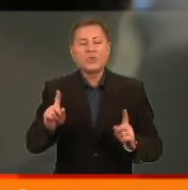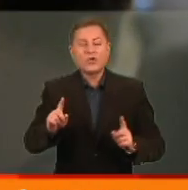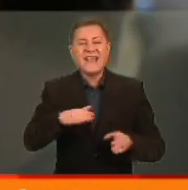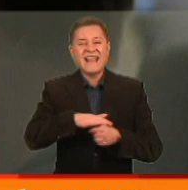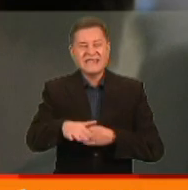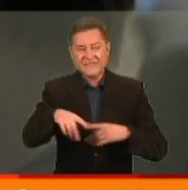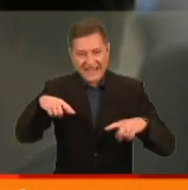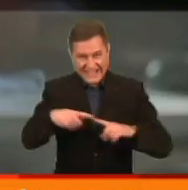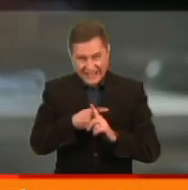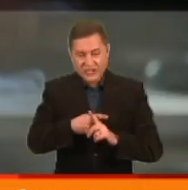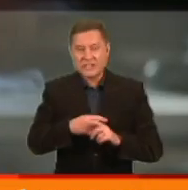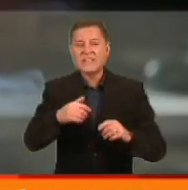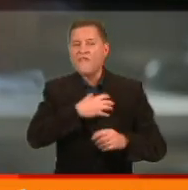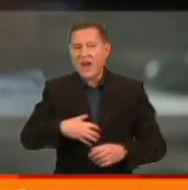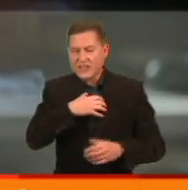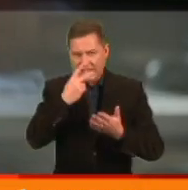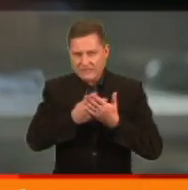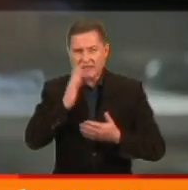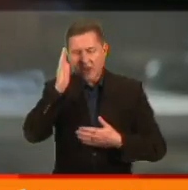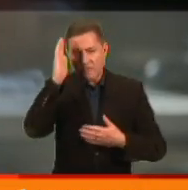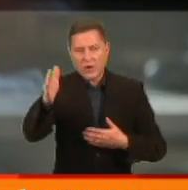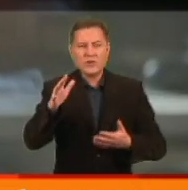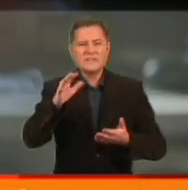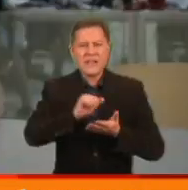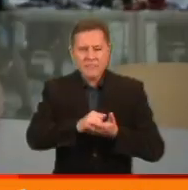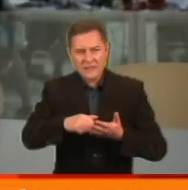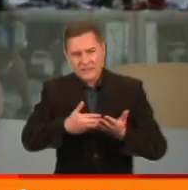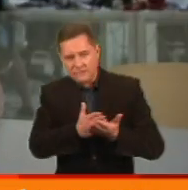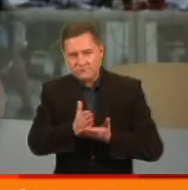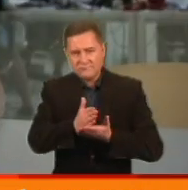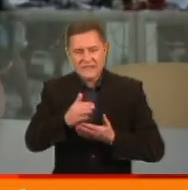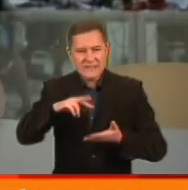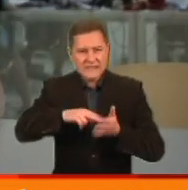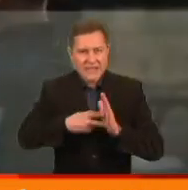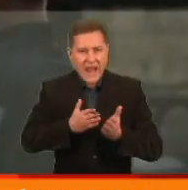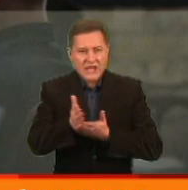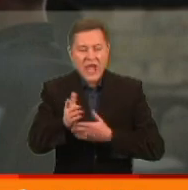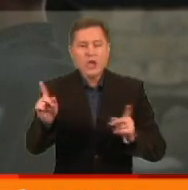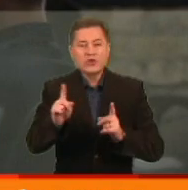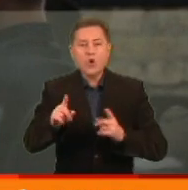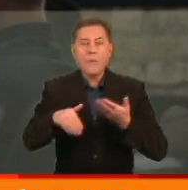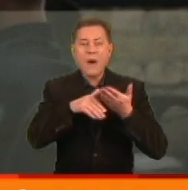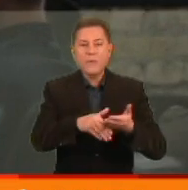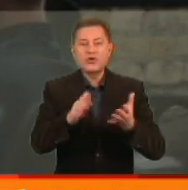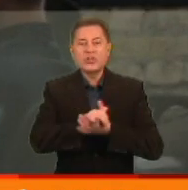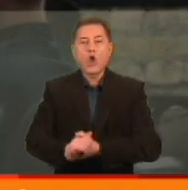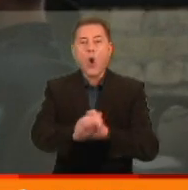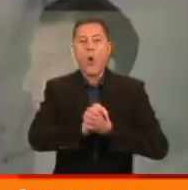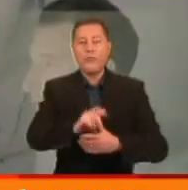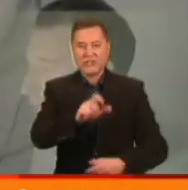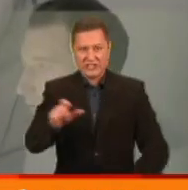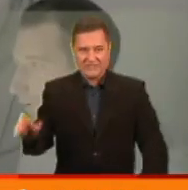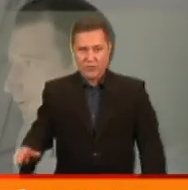Важно дивитися вперед постійно, займатися стратегією, щось робити, що допоможе обществу. Ольга Кучер, Андрій